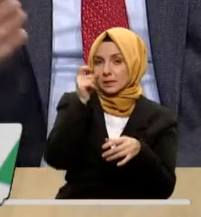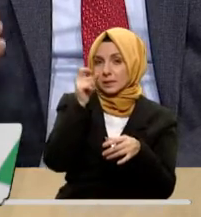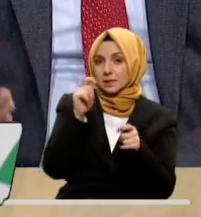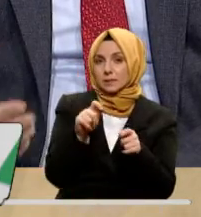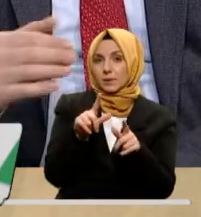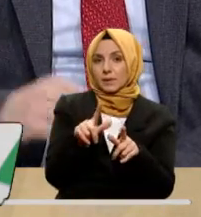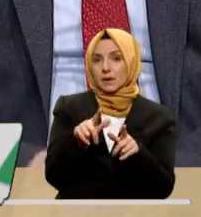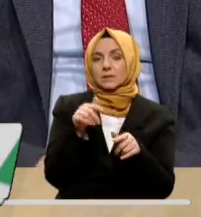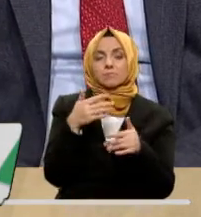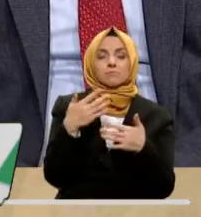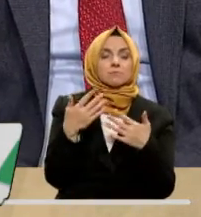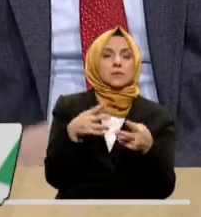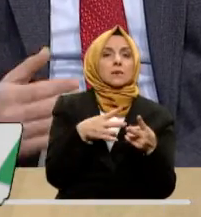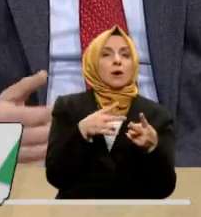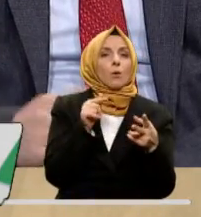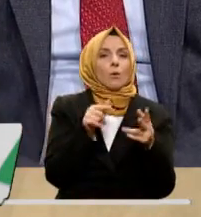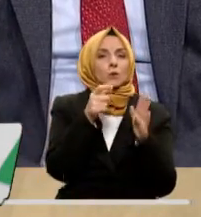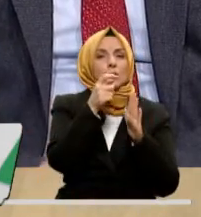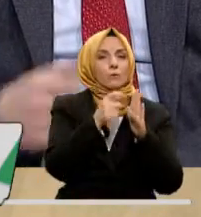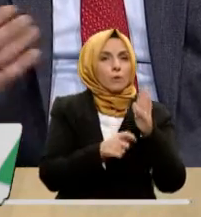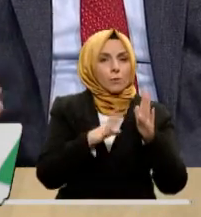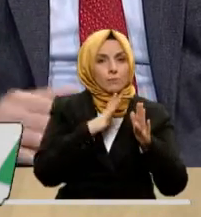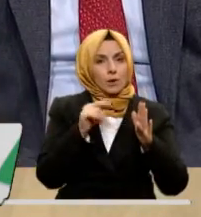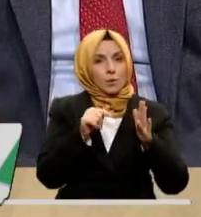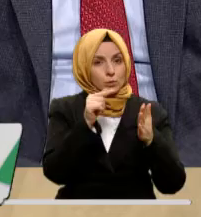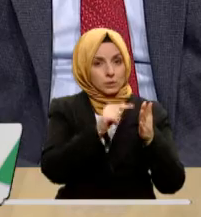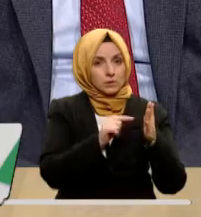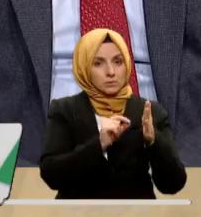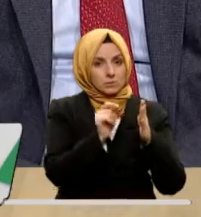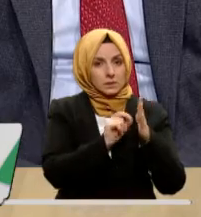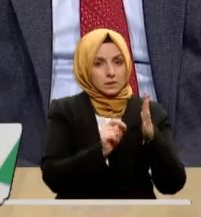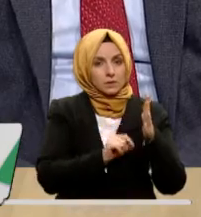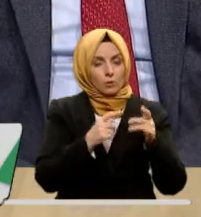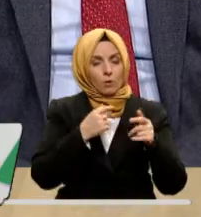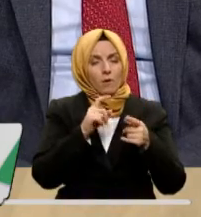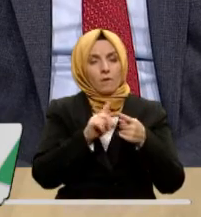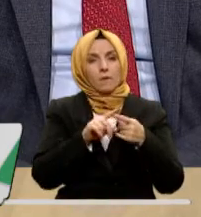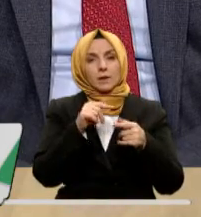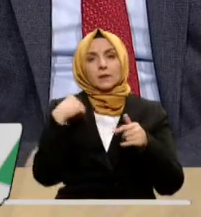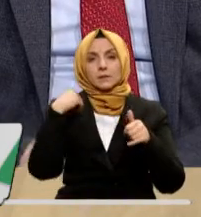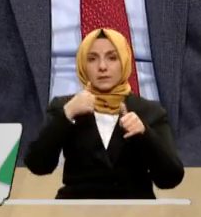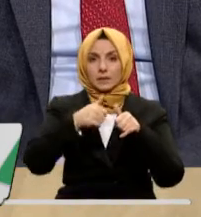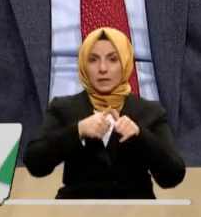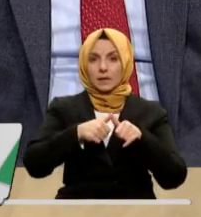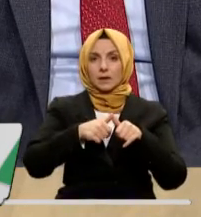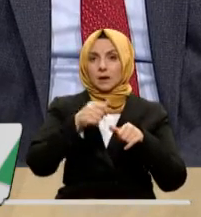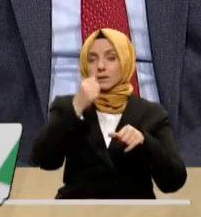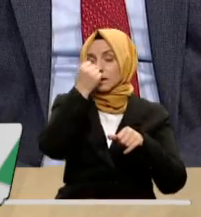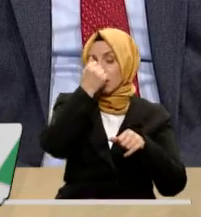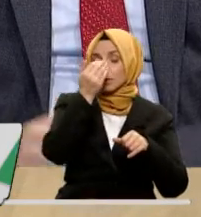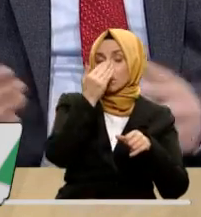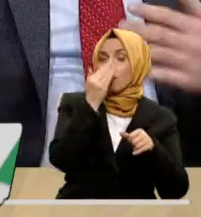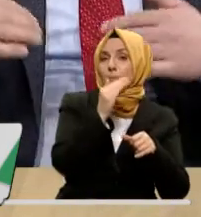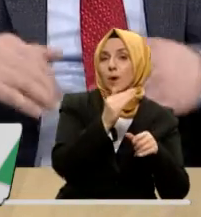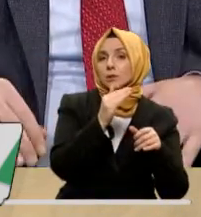oradaki formül yönlendirmesine göre tekrar sorulacaktır başımıza bazı kalp hastalıkları